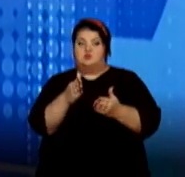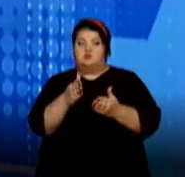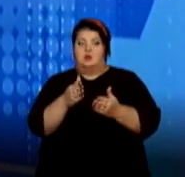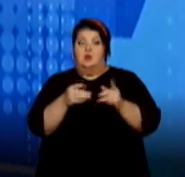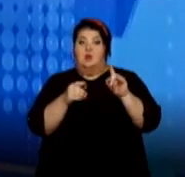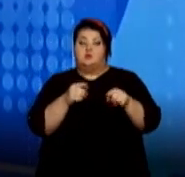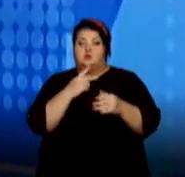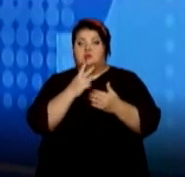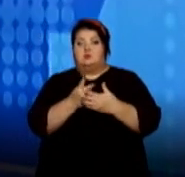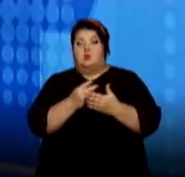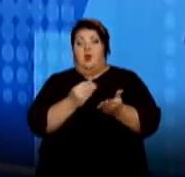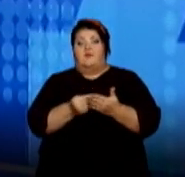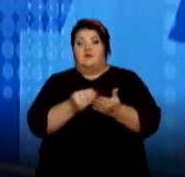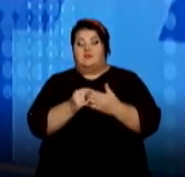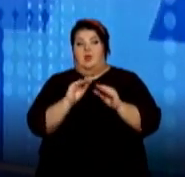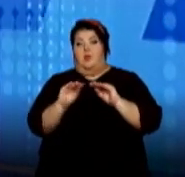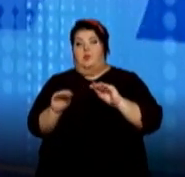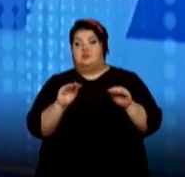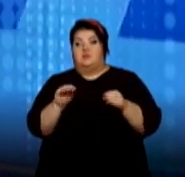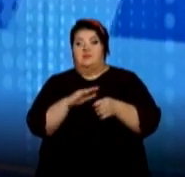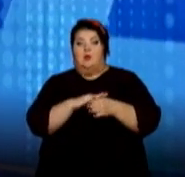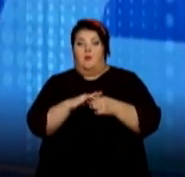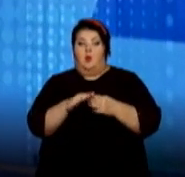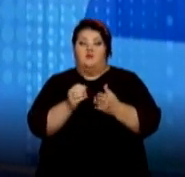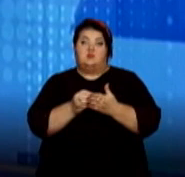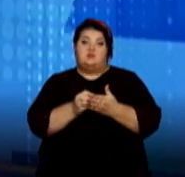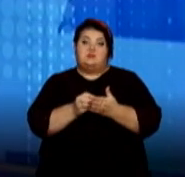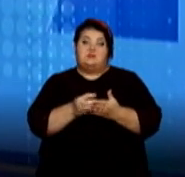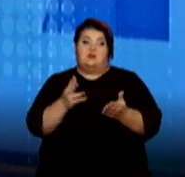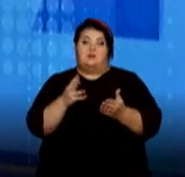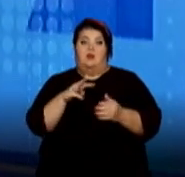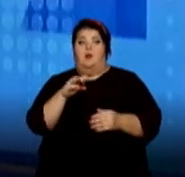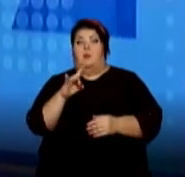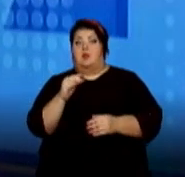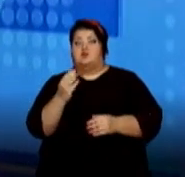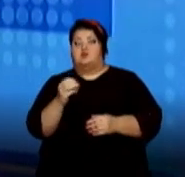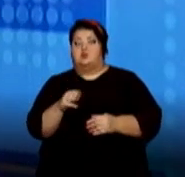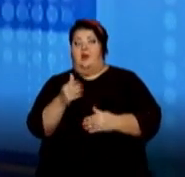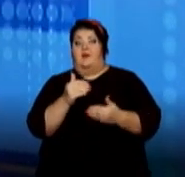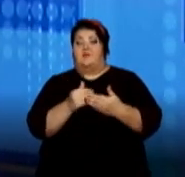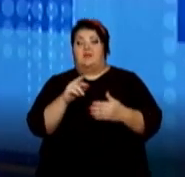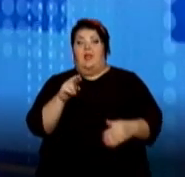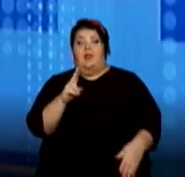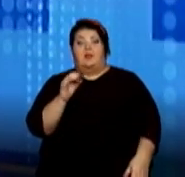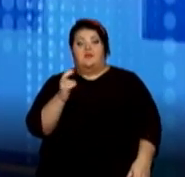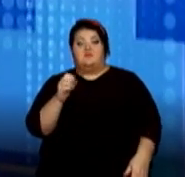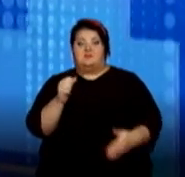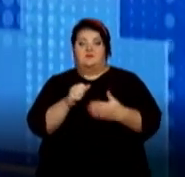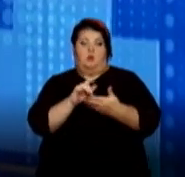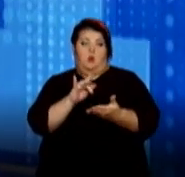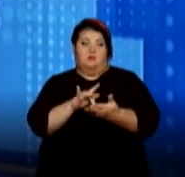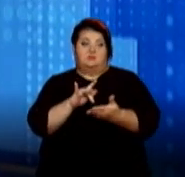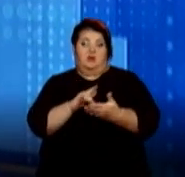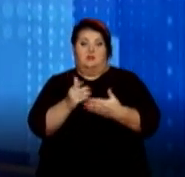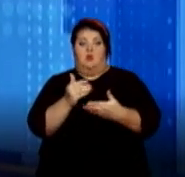з точки зору фінансової, облаштувати повністю повноцінний маршрут від Яківців до центру, наприклад, ну, від